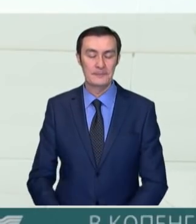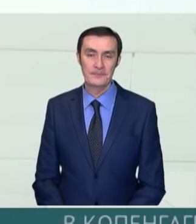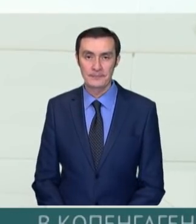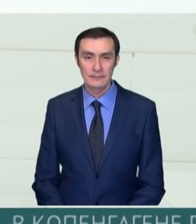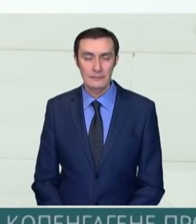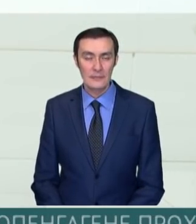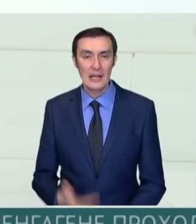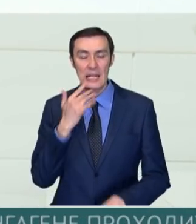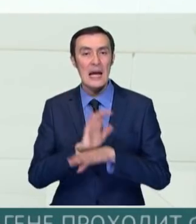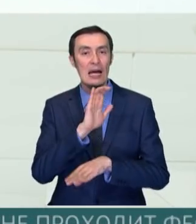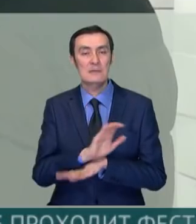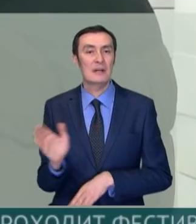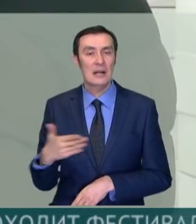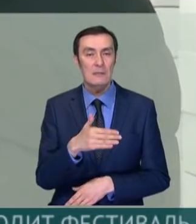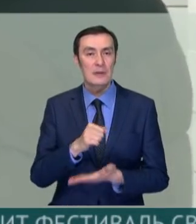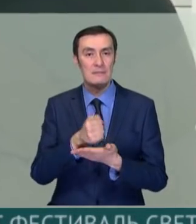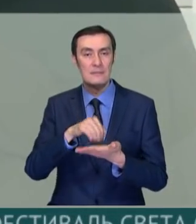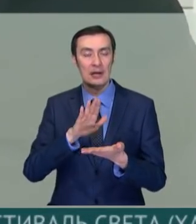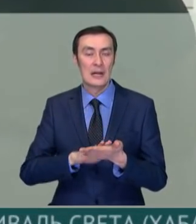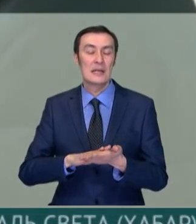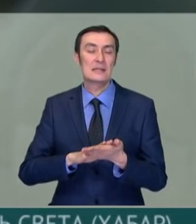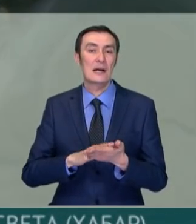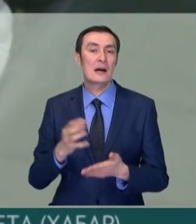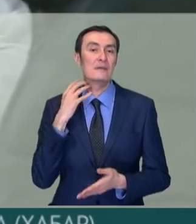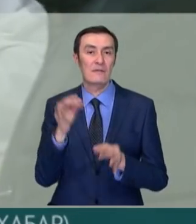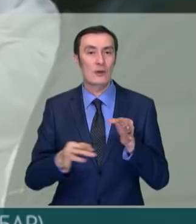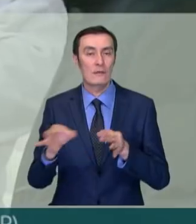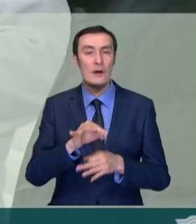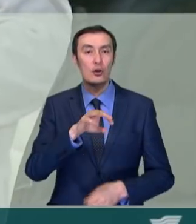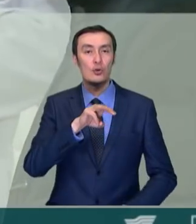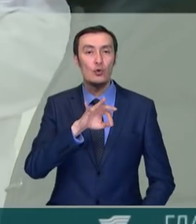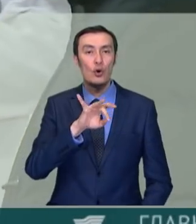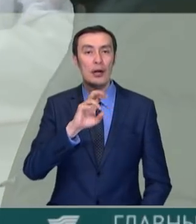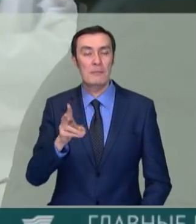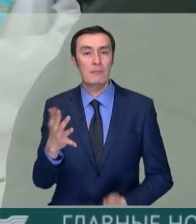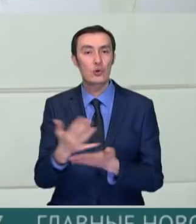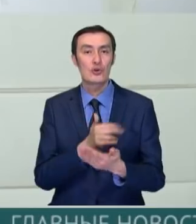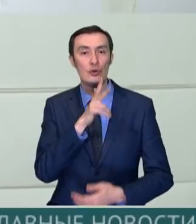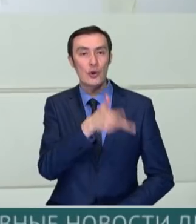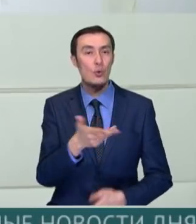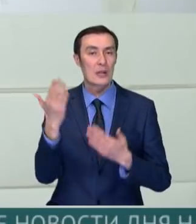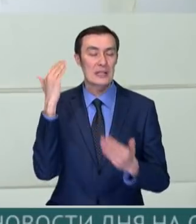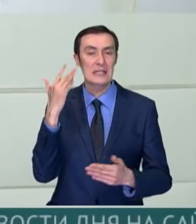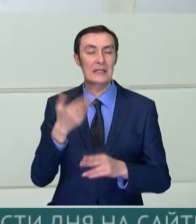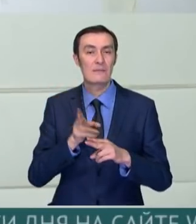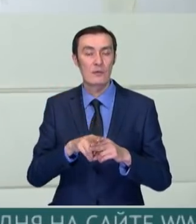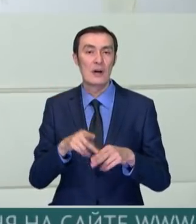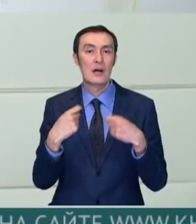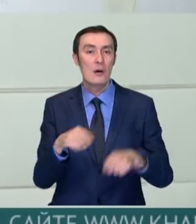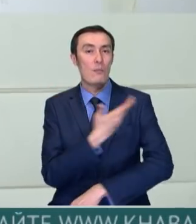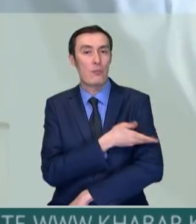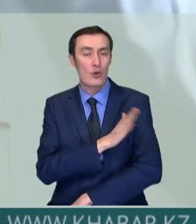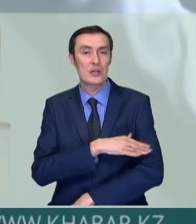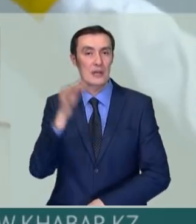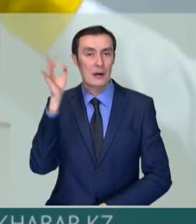Еврокод для экспорта рыбной продукции предприниматель из Казалинского района Тюребек Игеликов получил 3 года назад. С тех пор на рынке Польши,